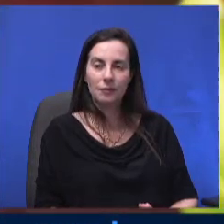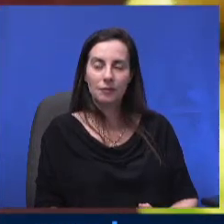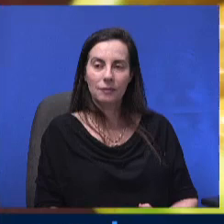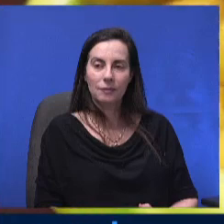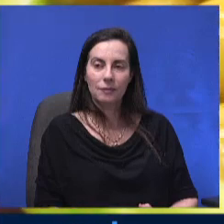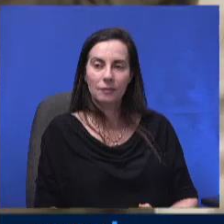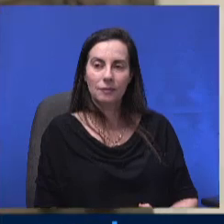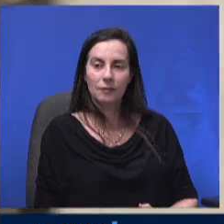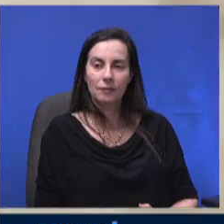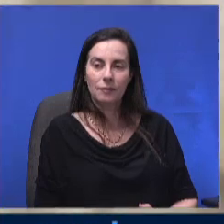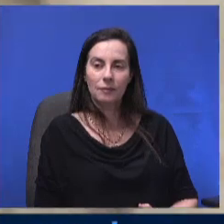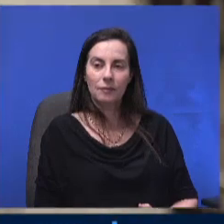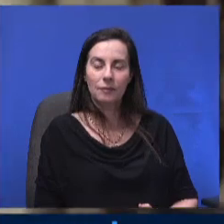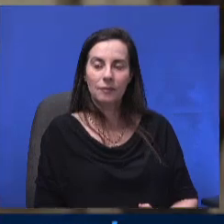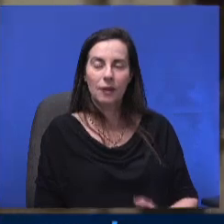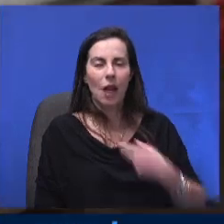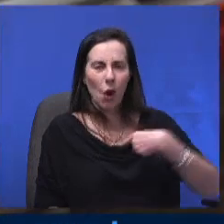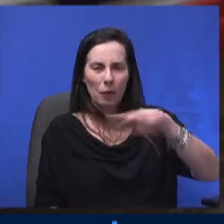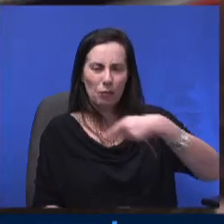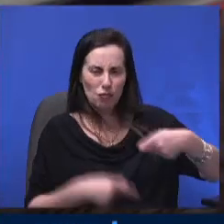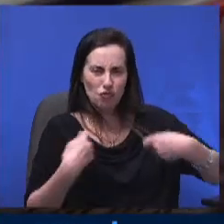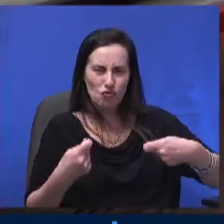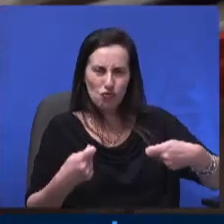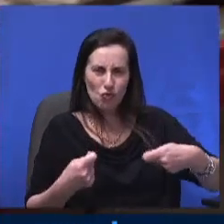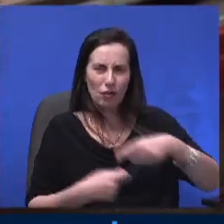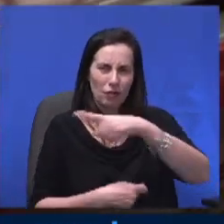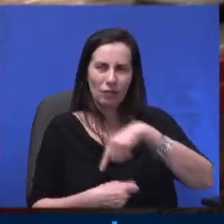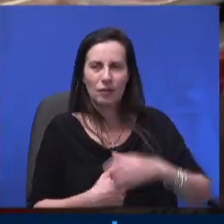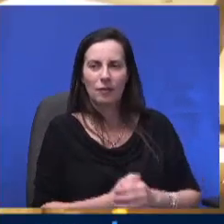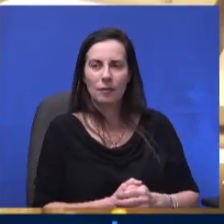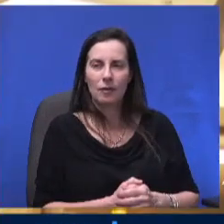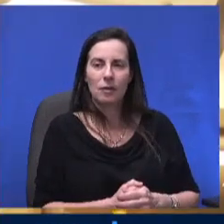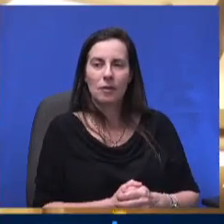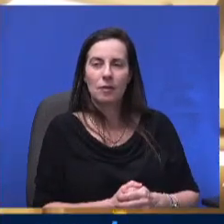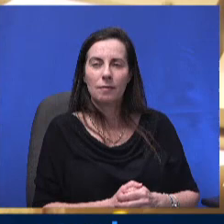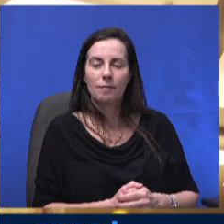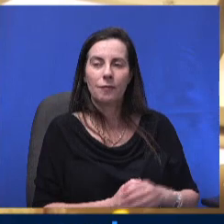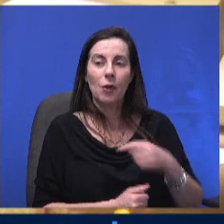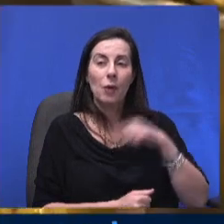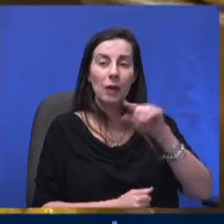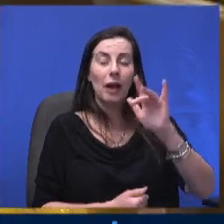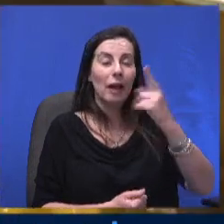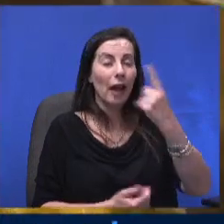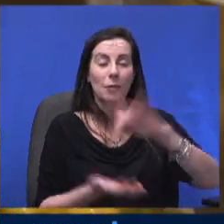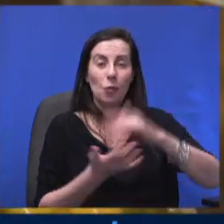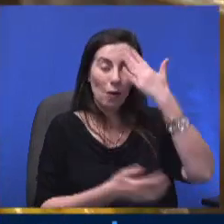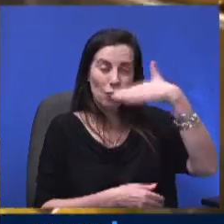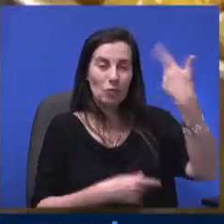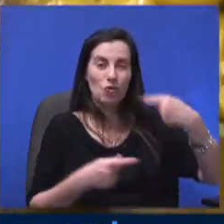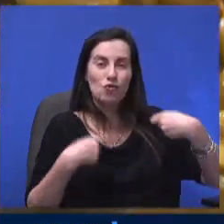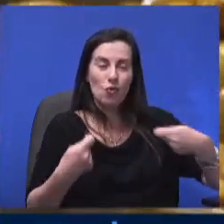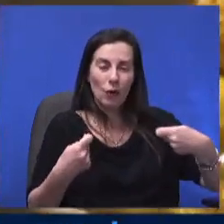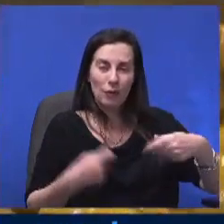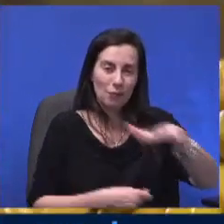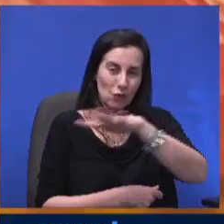אנחנו מטיילים פה בשוק התקווה. אנחנו נמצאים, מגיעים לאחד המקומות המפורסמים בשכונת